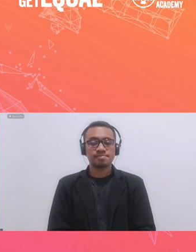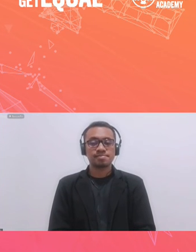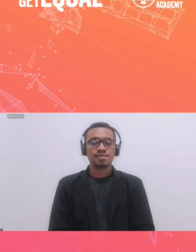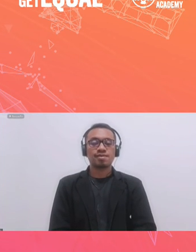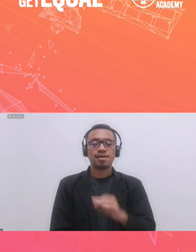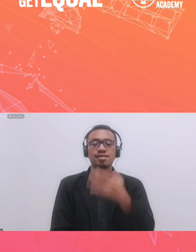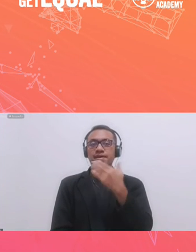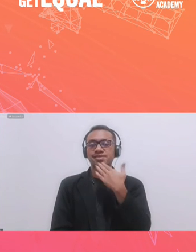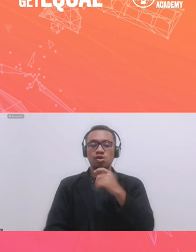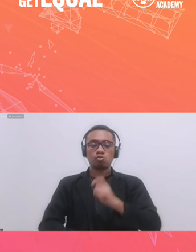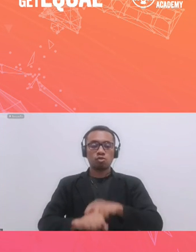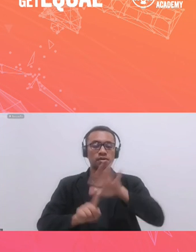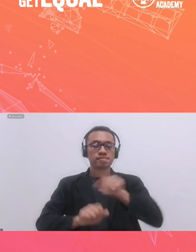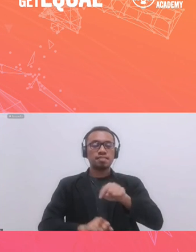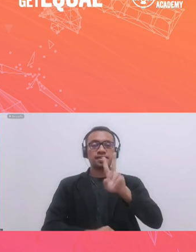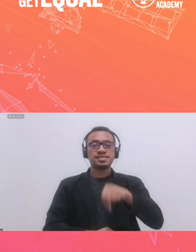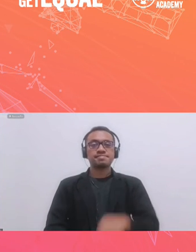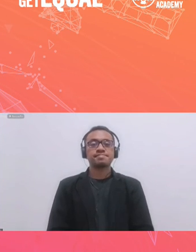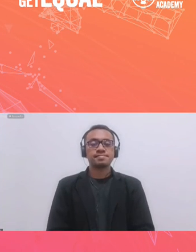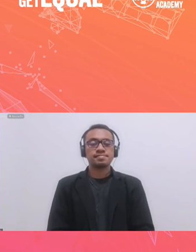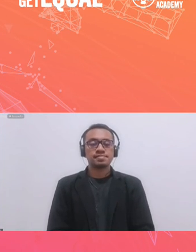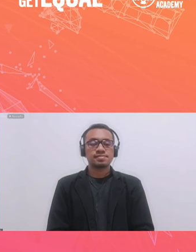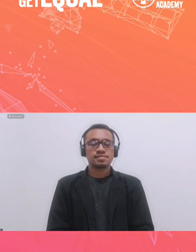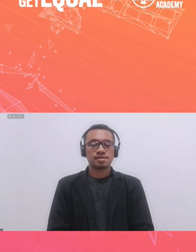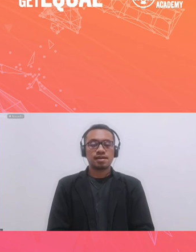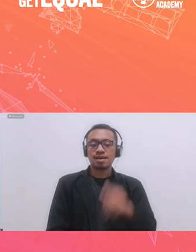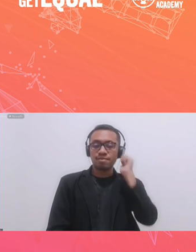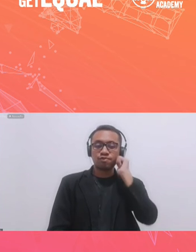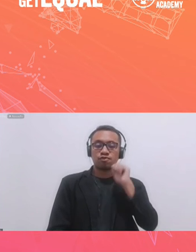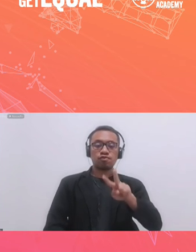punya waktu 15 menit. Saya ke Ibu Valentina lagi. Ibu, sudah nyaman?